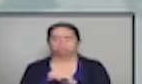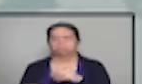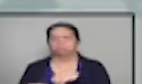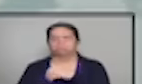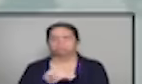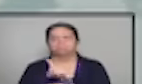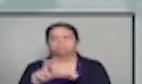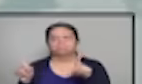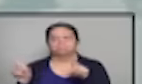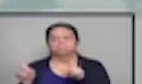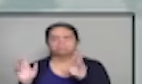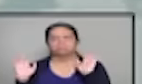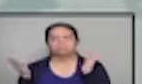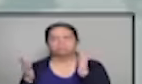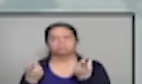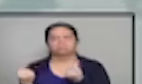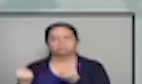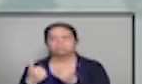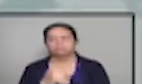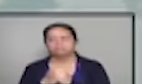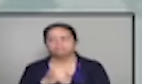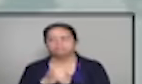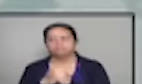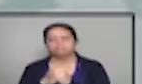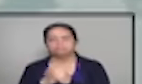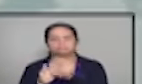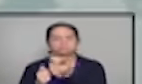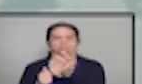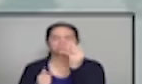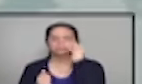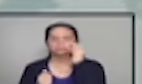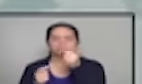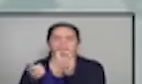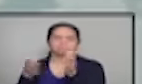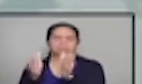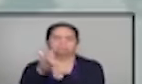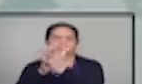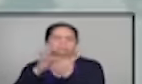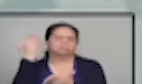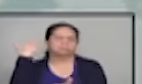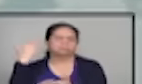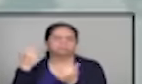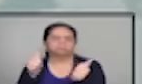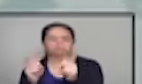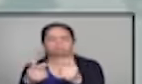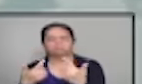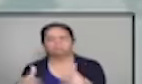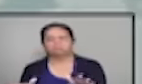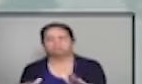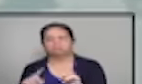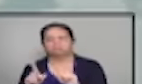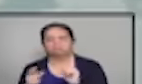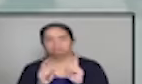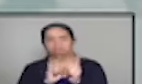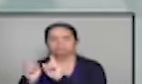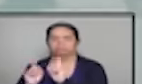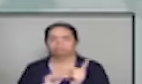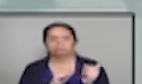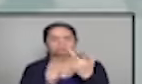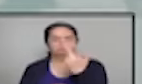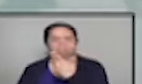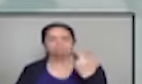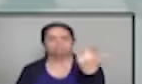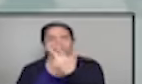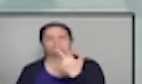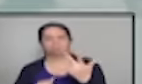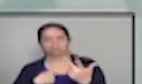Pero para kasi ang gusto niya, maayos sila ni Mike. Naayos sila noon, nagkaayos sila. Pero nagkausap-usap po silang lahat. Tatlo,